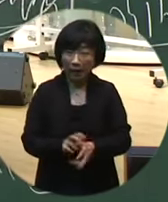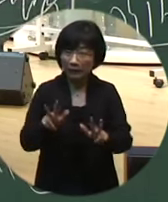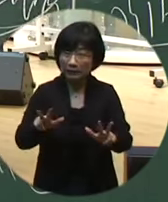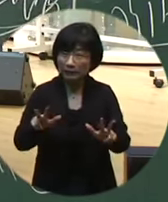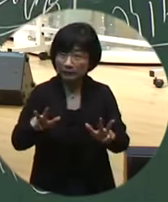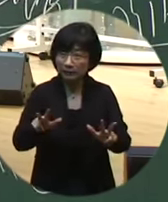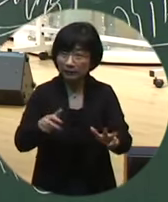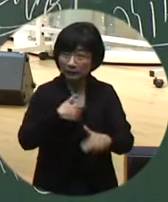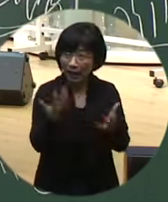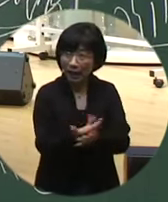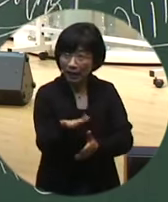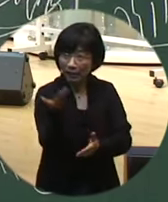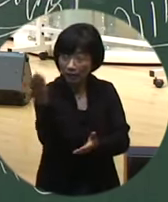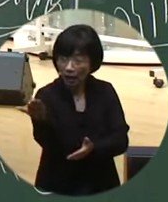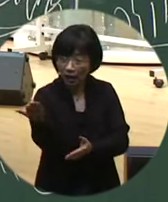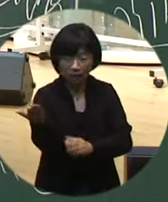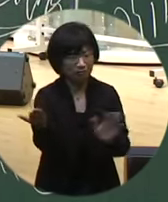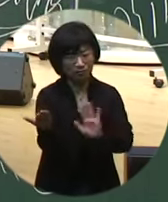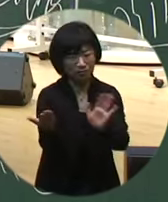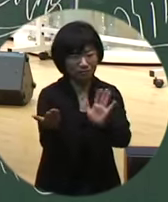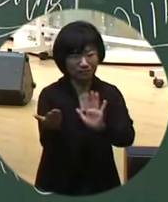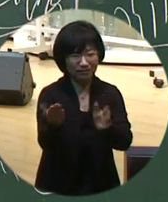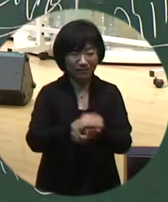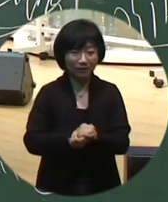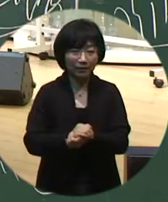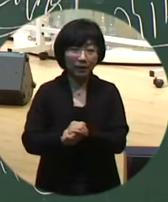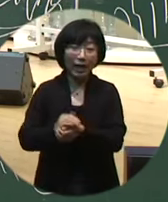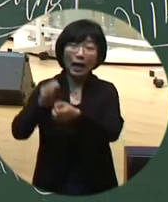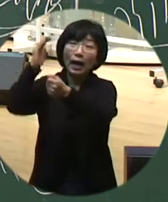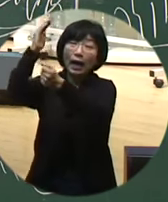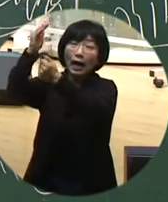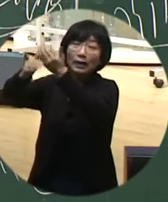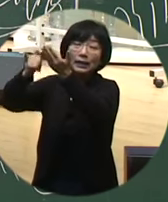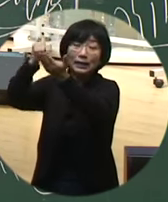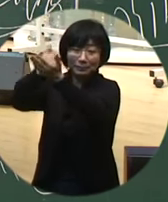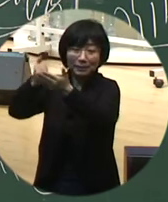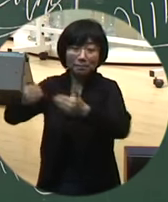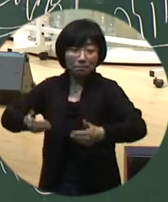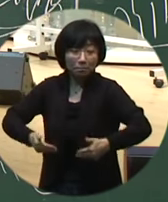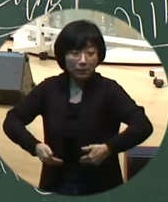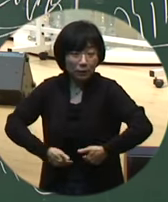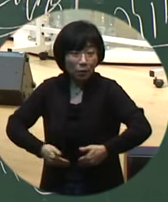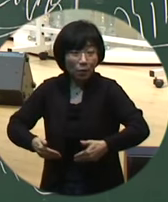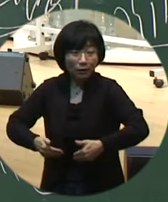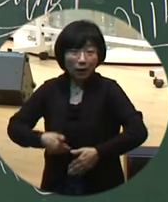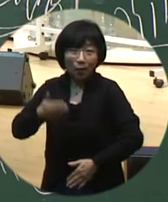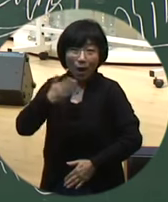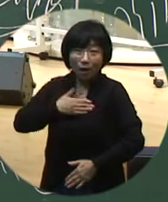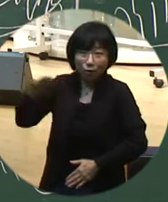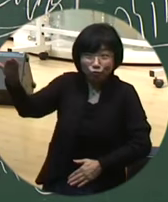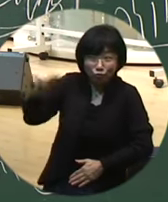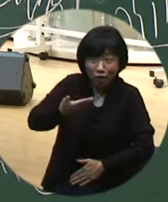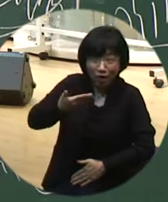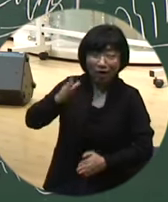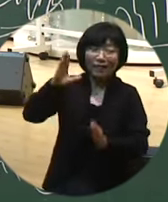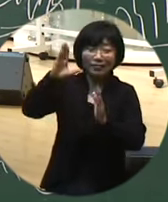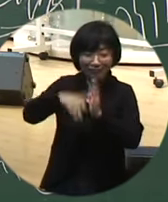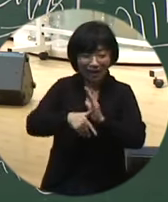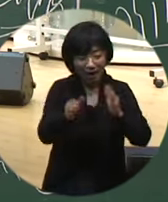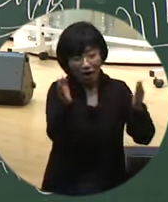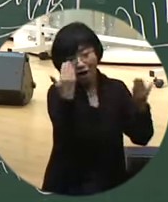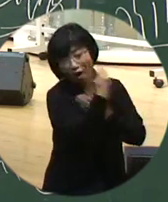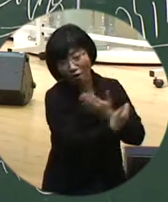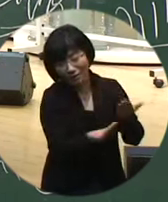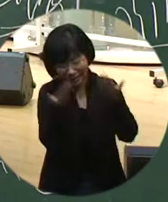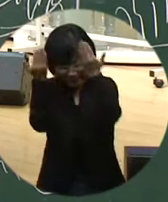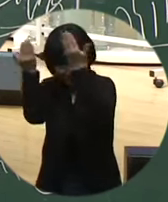it. 하나님 필요하실 때 사인 보내면 내놓으라니. Keep it for now, and when God gives a sign that He needs it, then give it to God. 어쩌면 평생 여러분